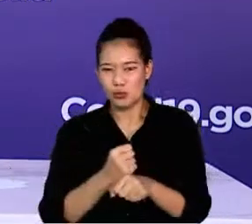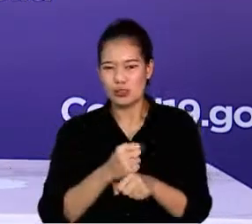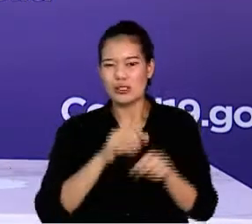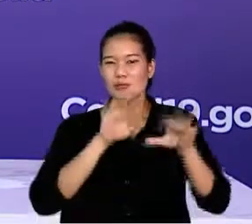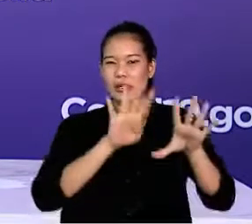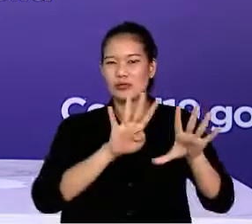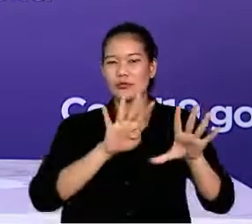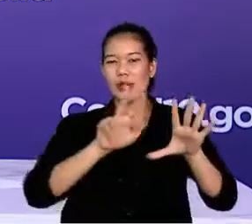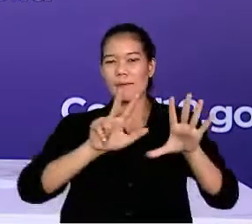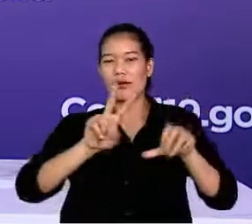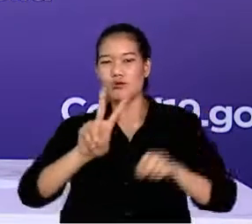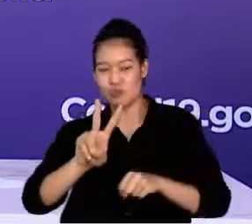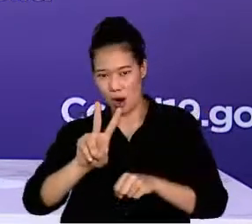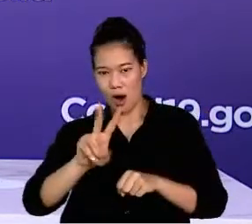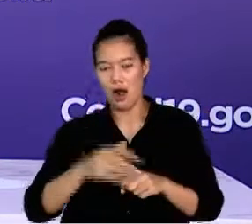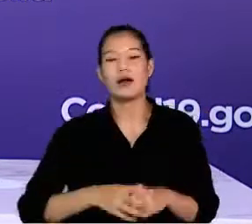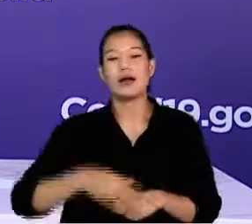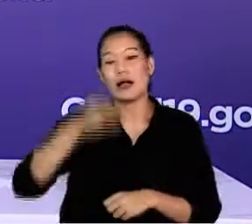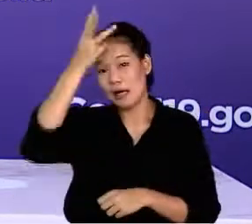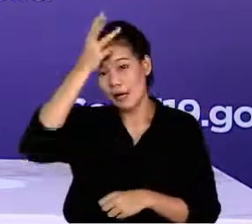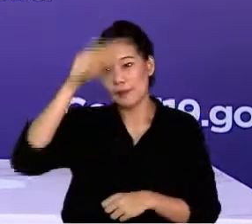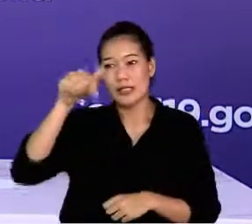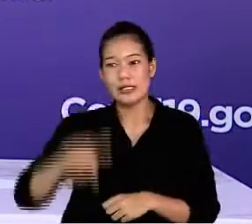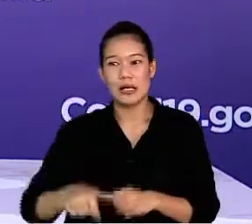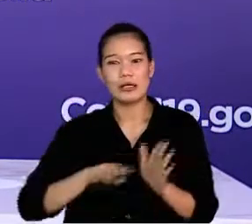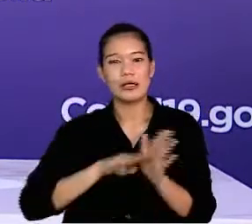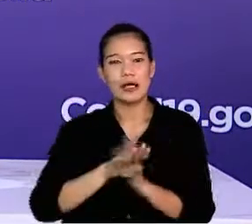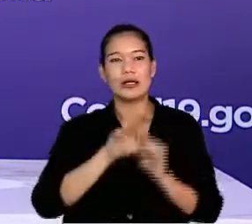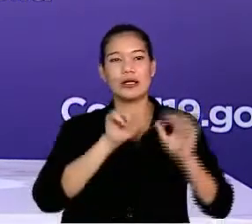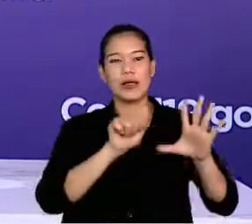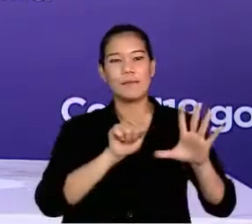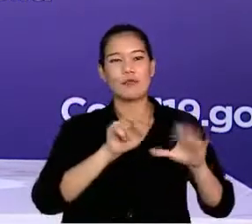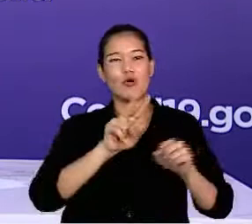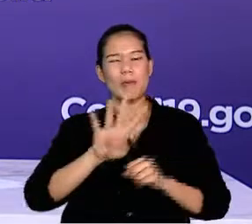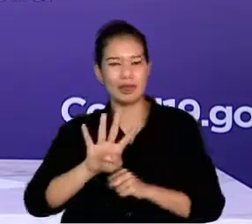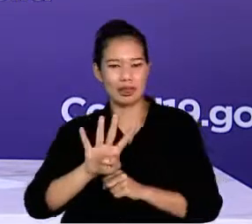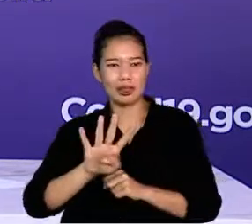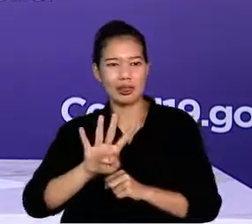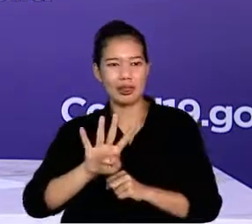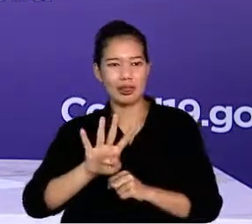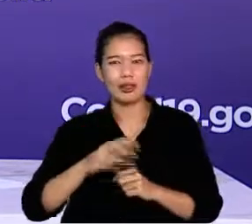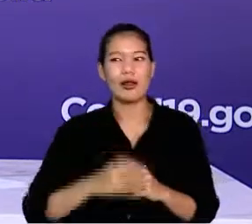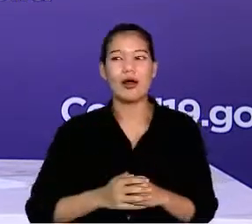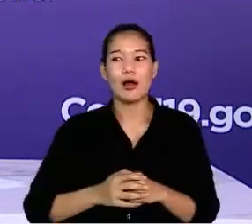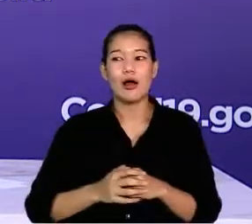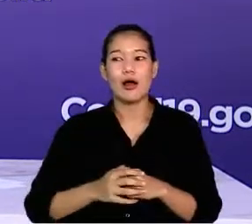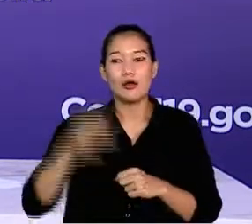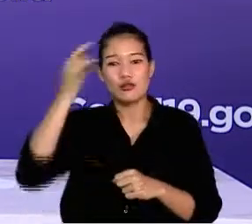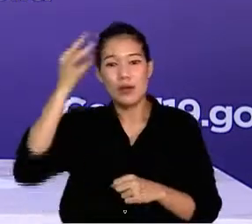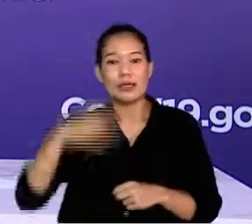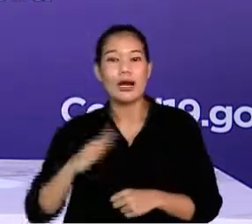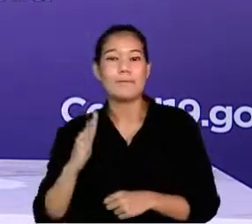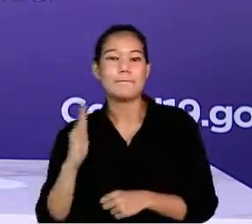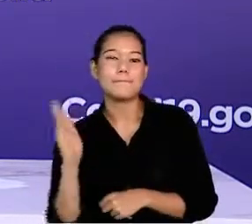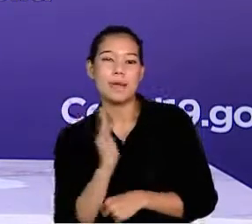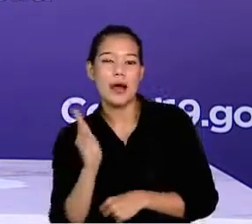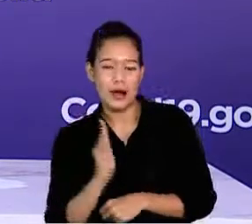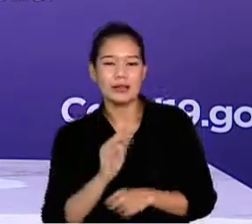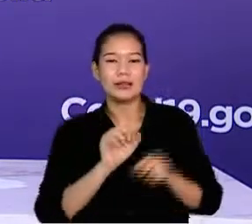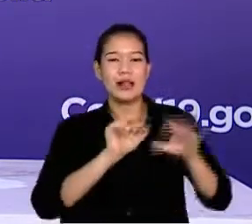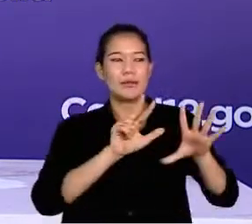982 Kalimantan Selatan naik 624 Sumatera Barat naik